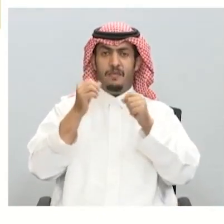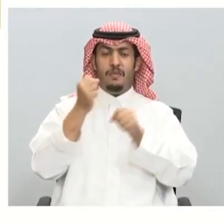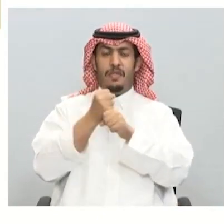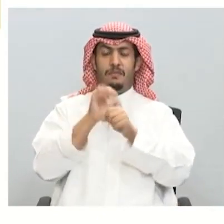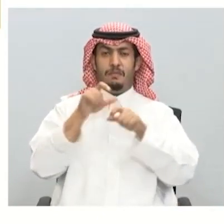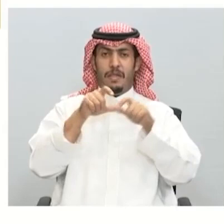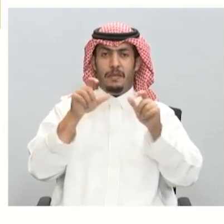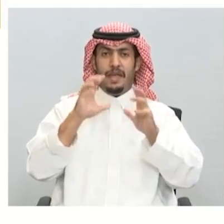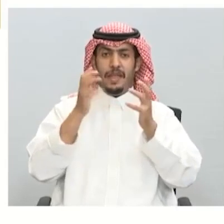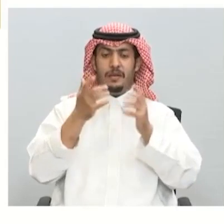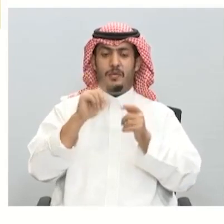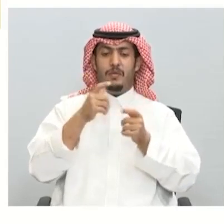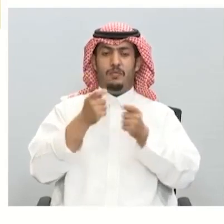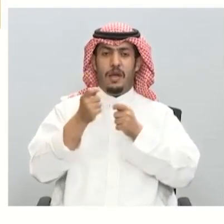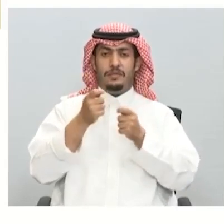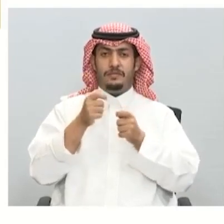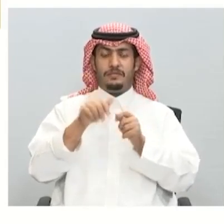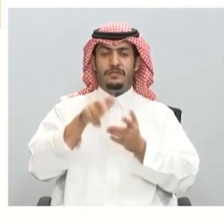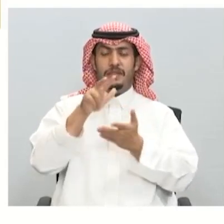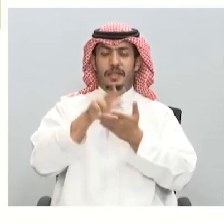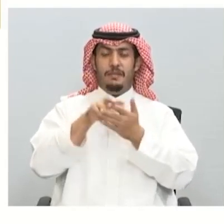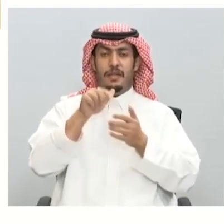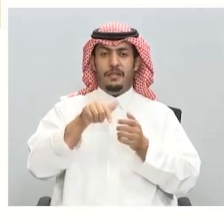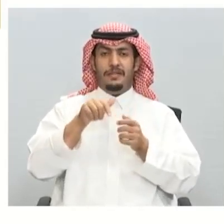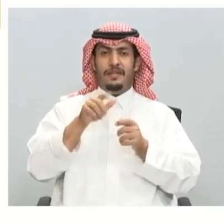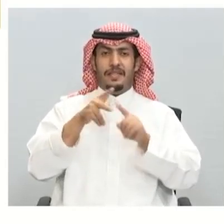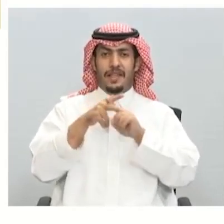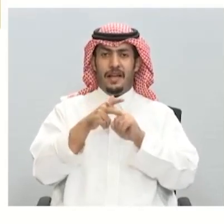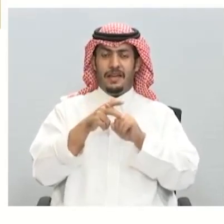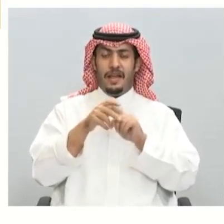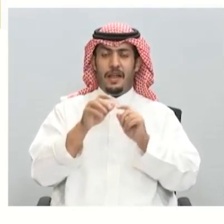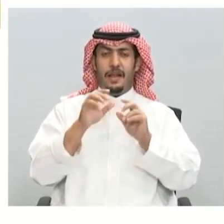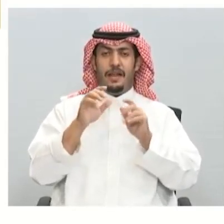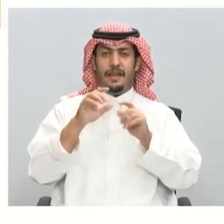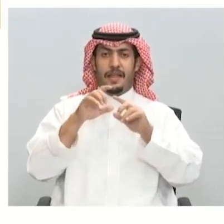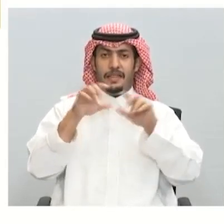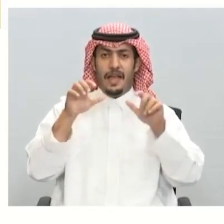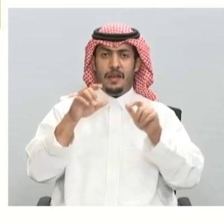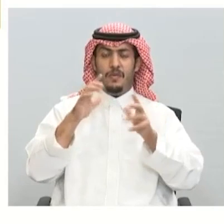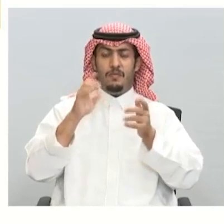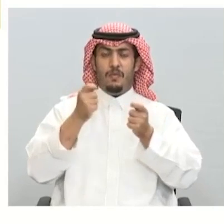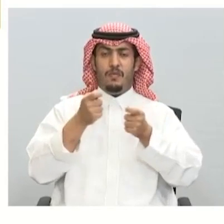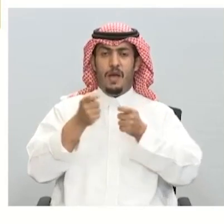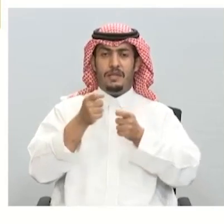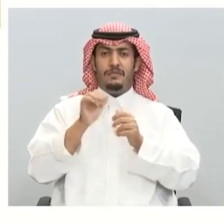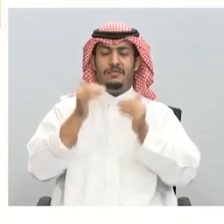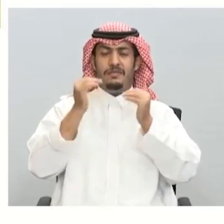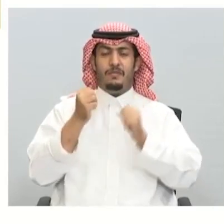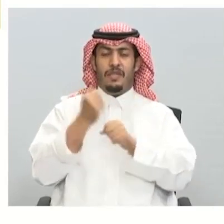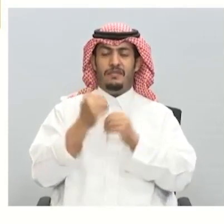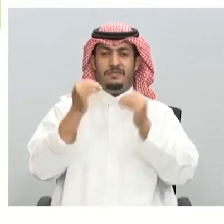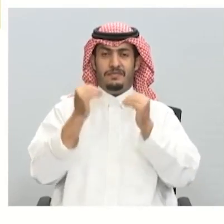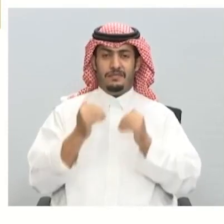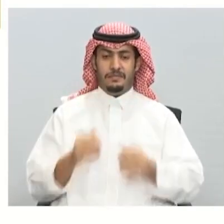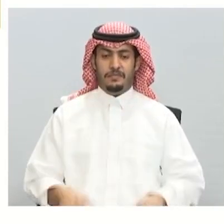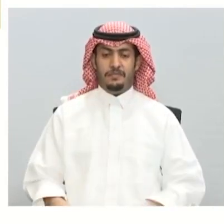في المكاتب الاداريه والمحاسبه اصبح هنالك اعتماد على التقنيه في عمل اداري في العمل المحاسبي وبالتالي قلا التوظيف في